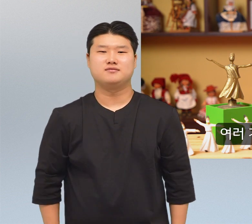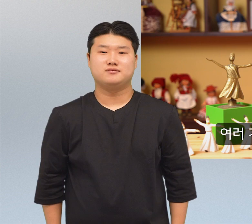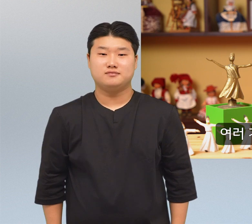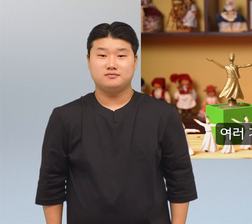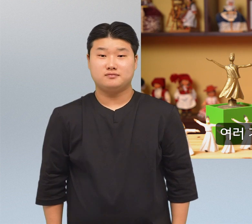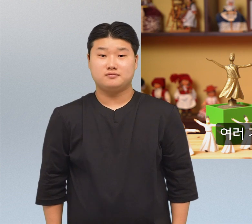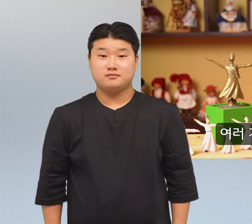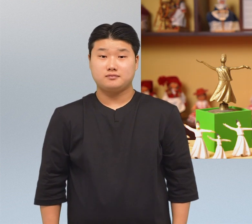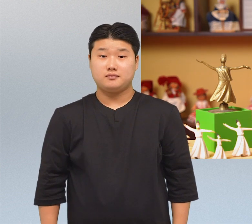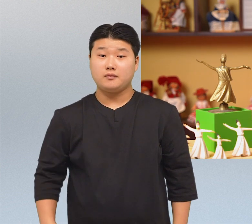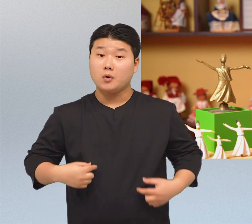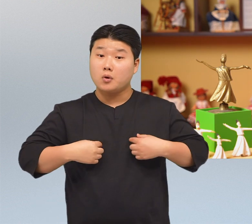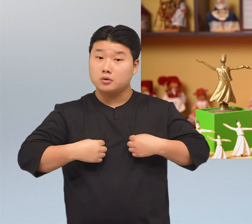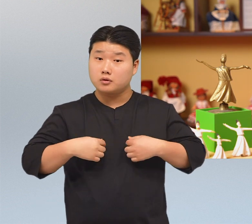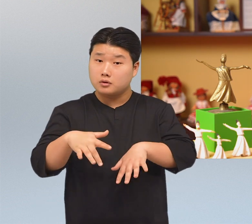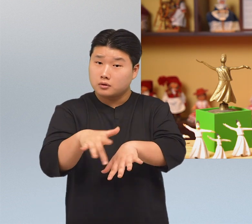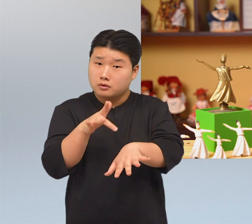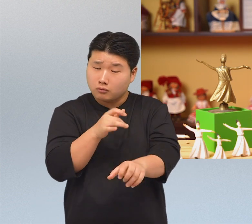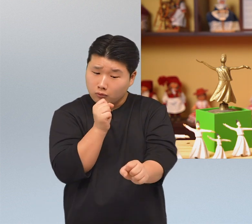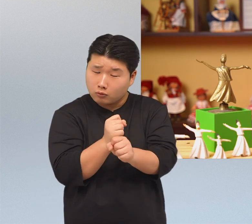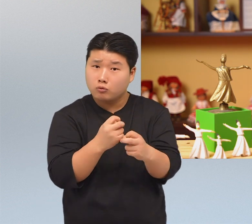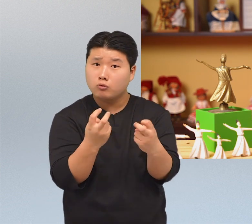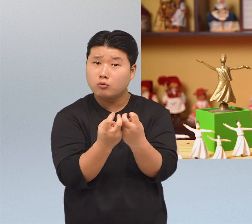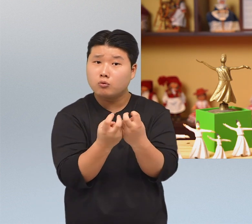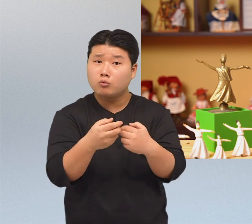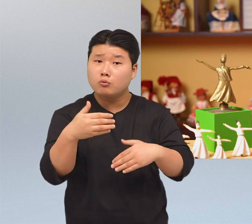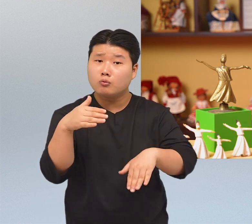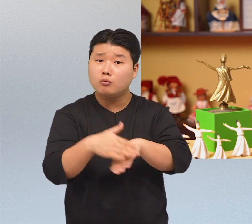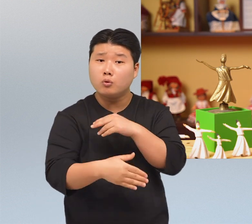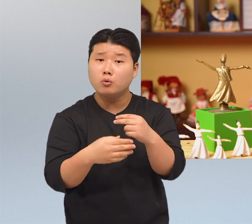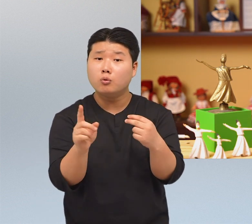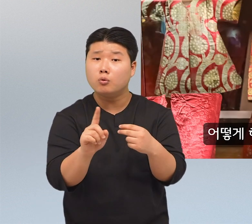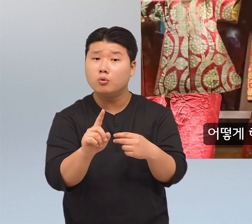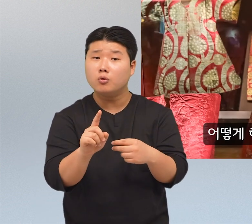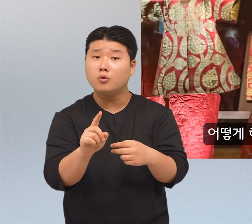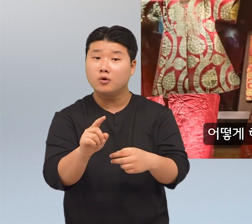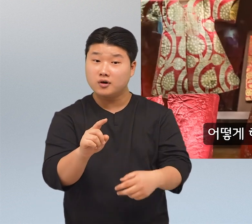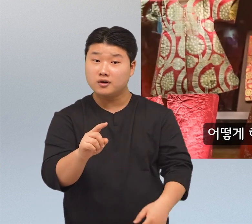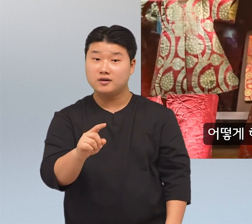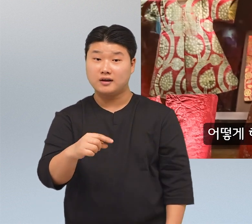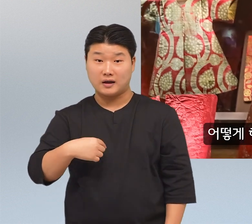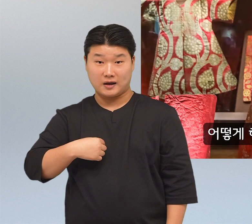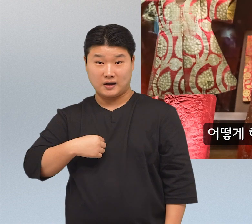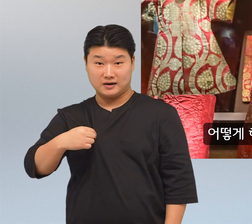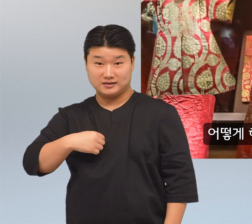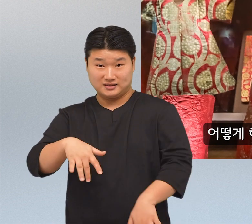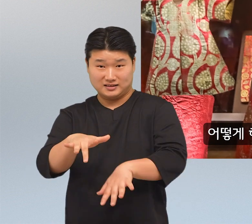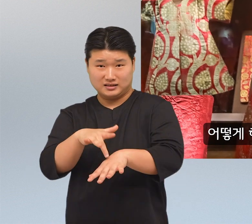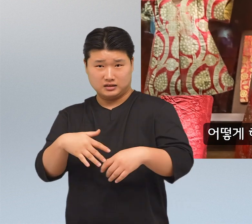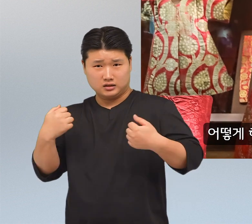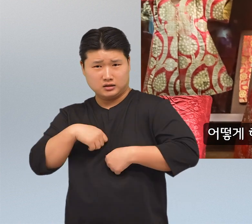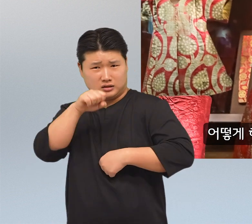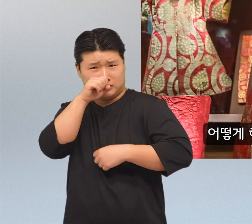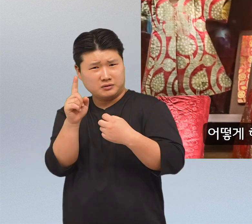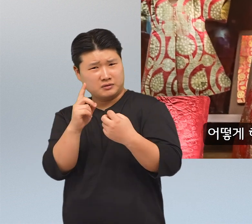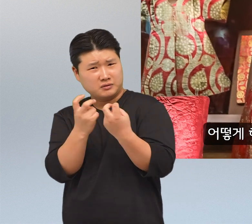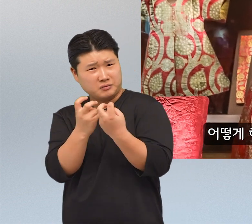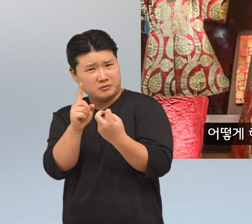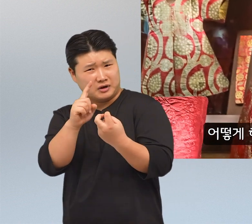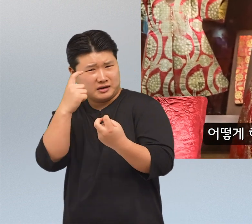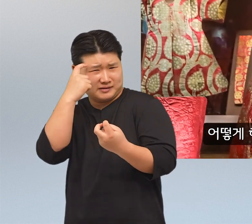발전해 나갔습니다. 특히 이 특별한 직물을 짜는 방식은 어떻게 하면 술탄을